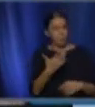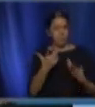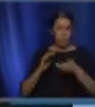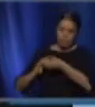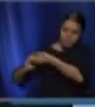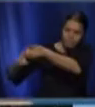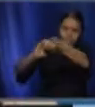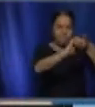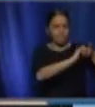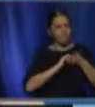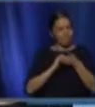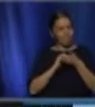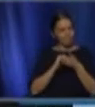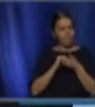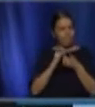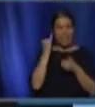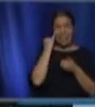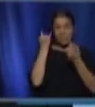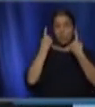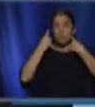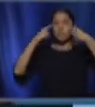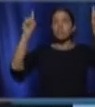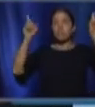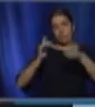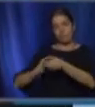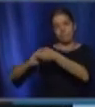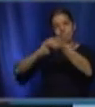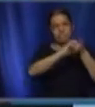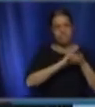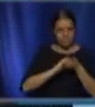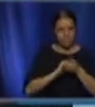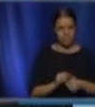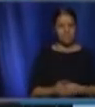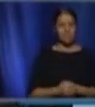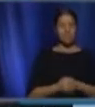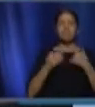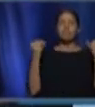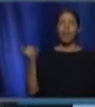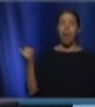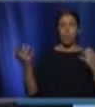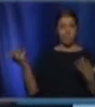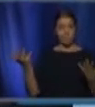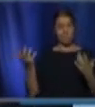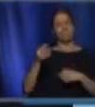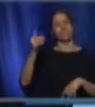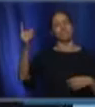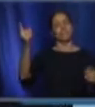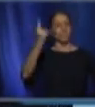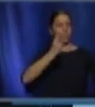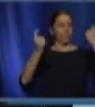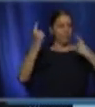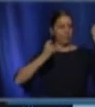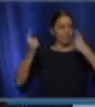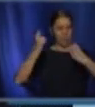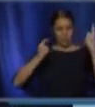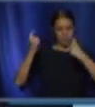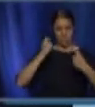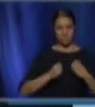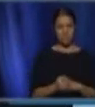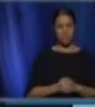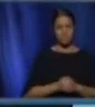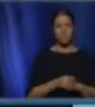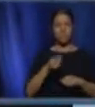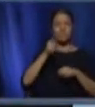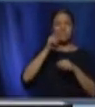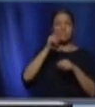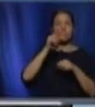vous remercie. On va débuter la période de questions. Je vous demanderai, s'il vous plaît, de vous limiter à une question, une sous-question par journaliste. On va débuter avec le